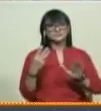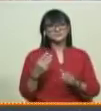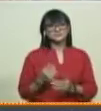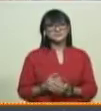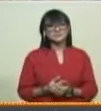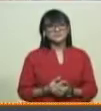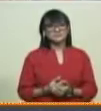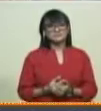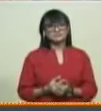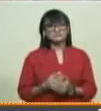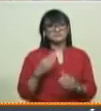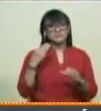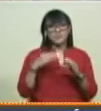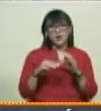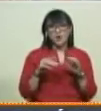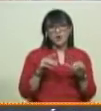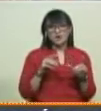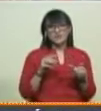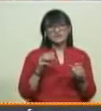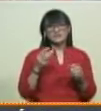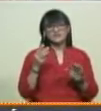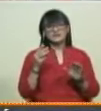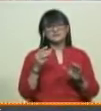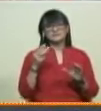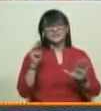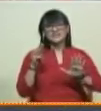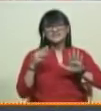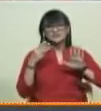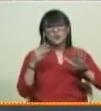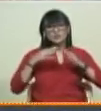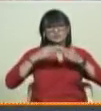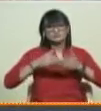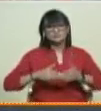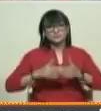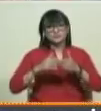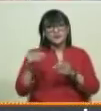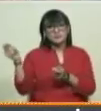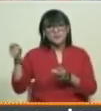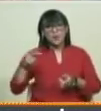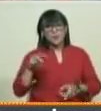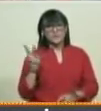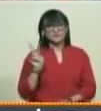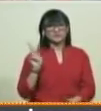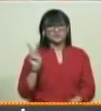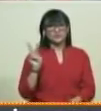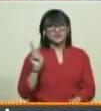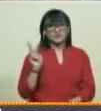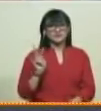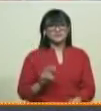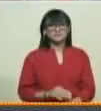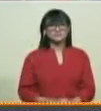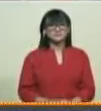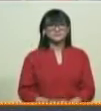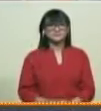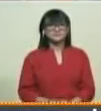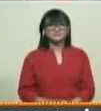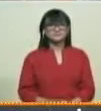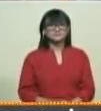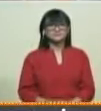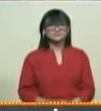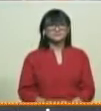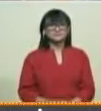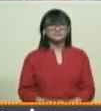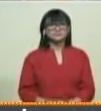transferencias de 18 buques a Venezuela. Bu çerçevede 20'lik